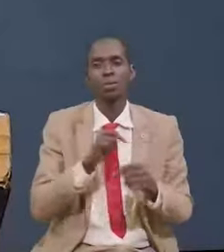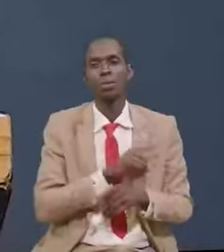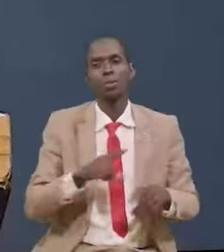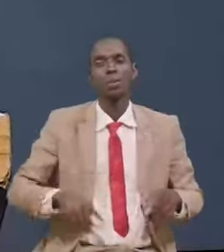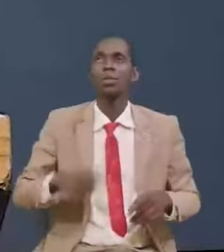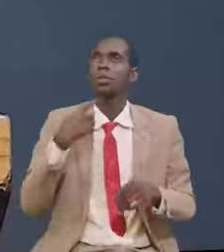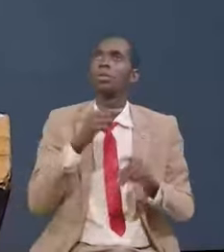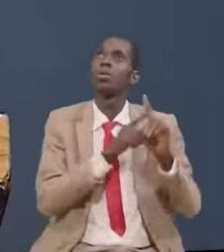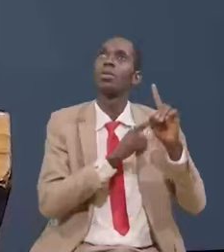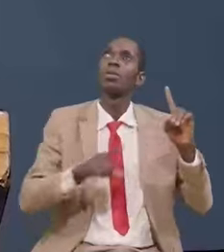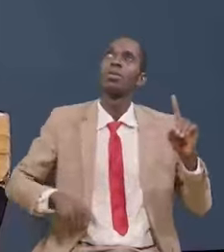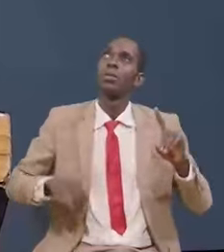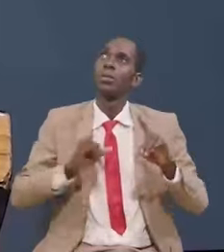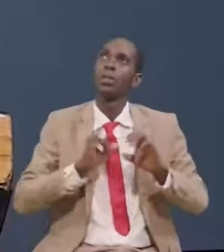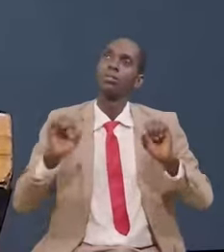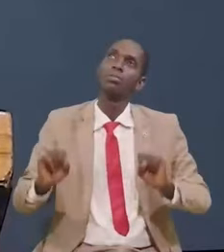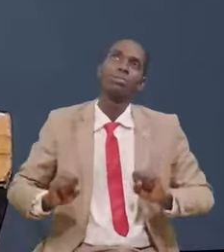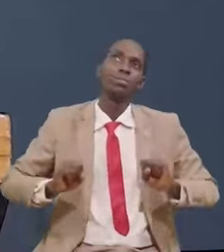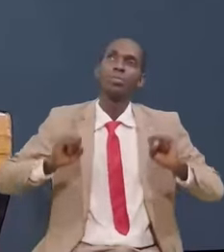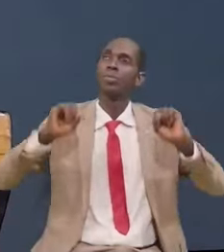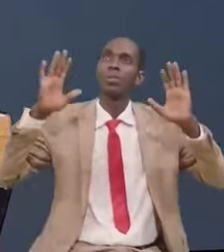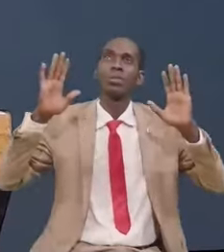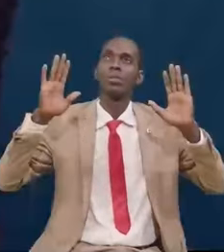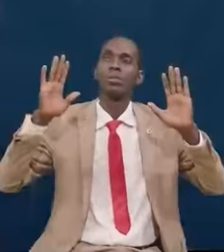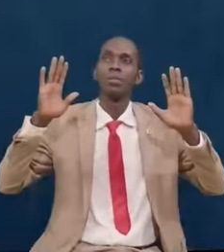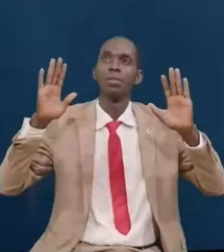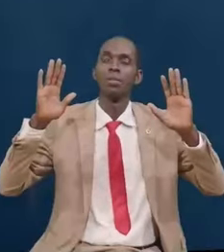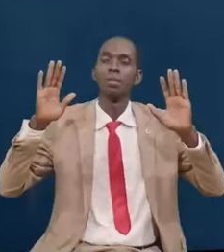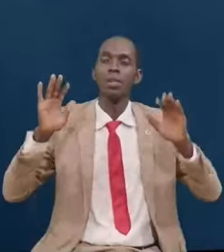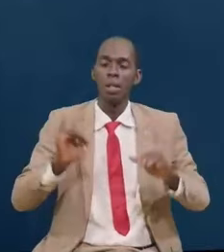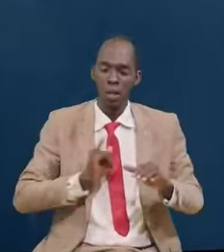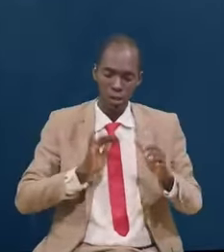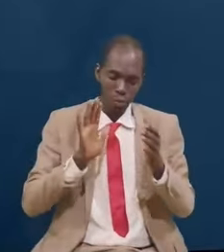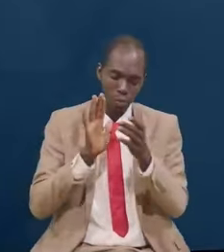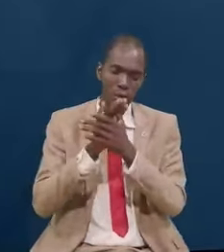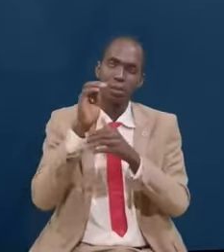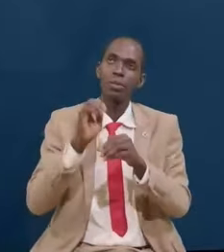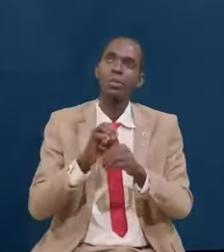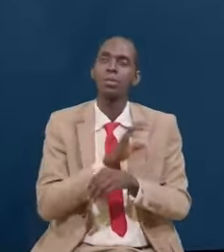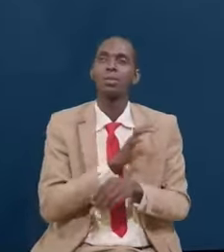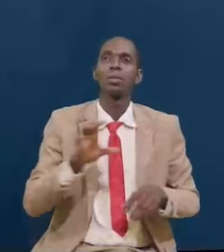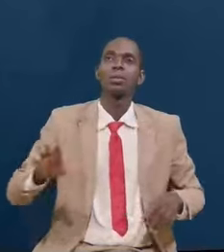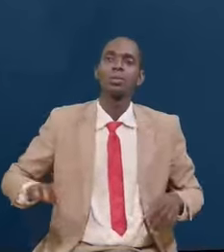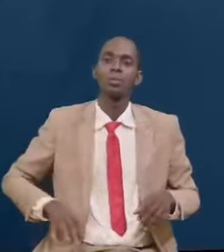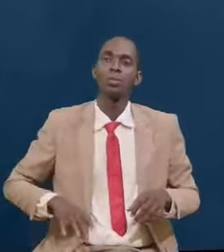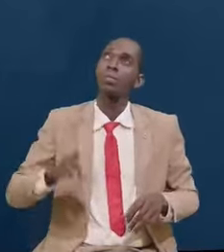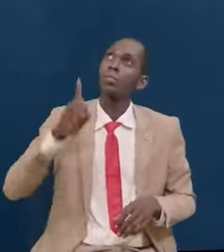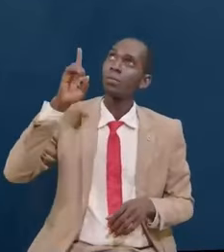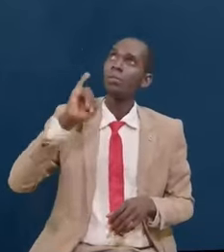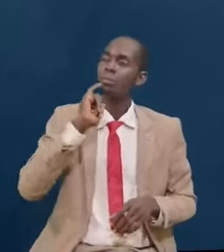Tu dis, Seigneur, je m'abandonne. Je crois en Christ. Il est mon